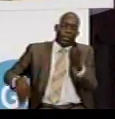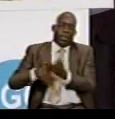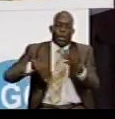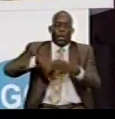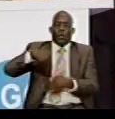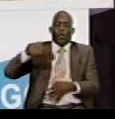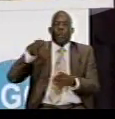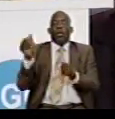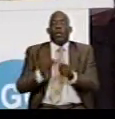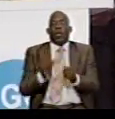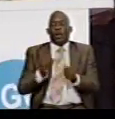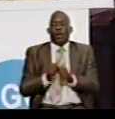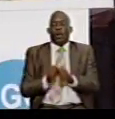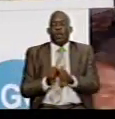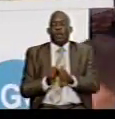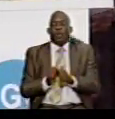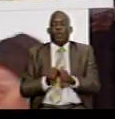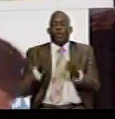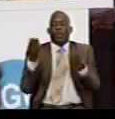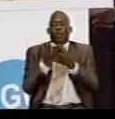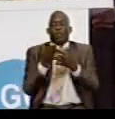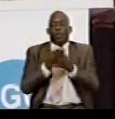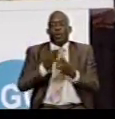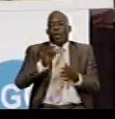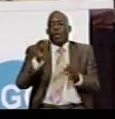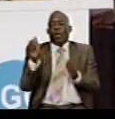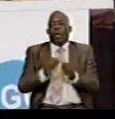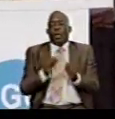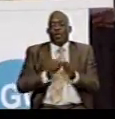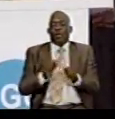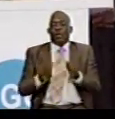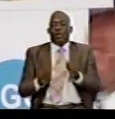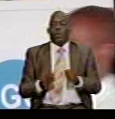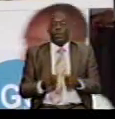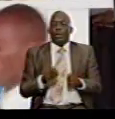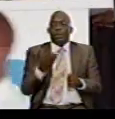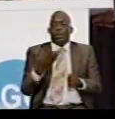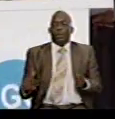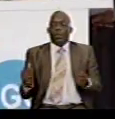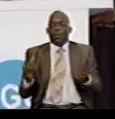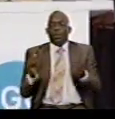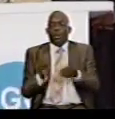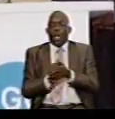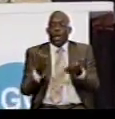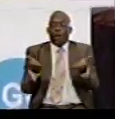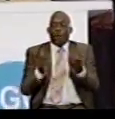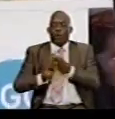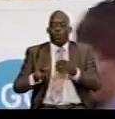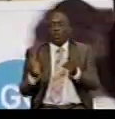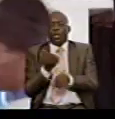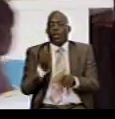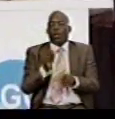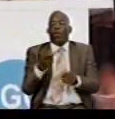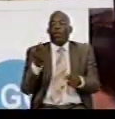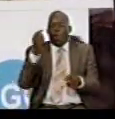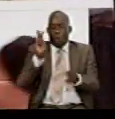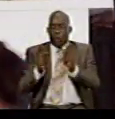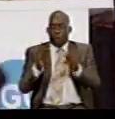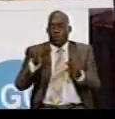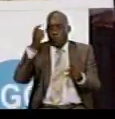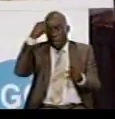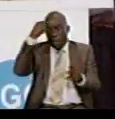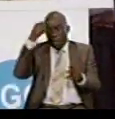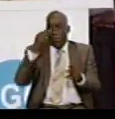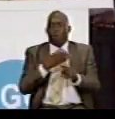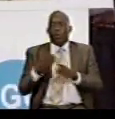distraction. Every spirit of subtraction. Tout esprit de distraction. And tonight. Que cette nuit, from the pulpit to the pew, du pupitre